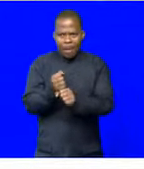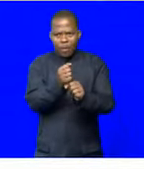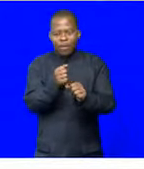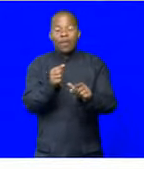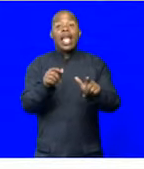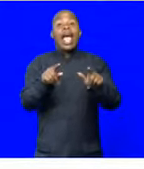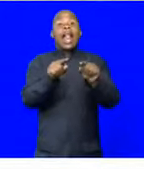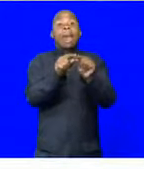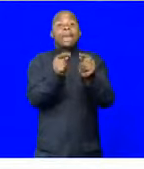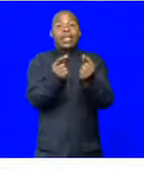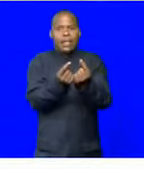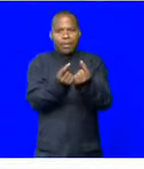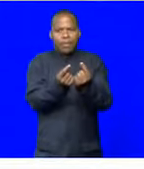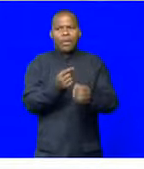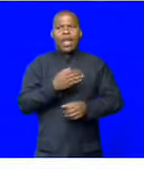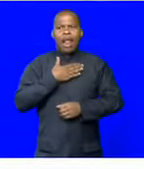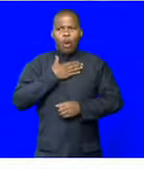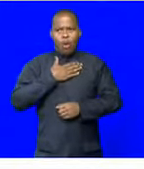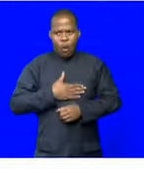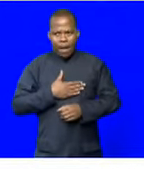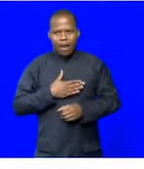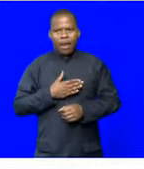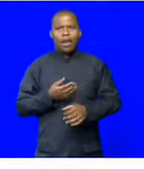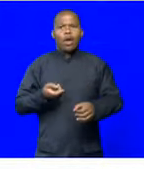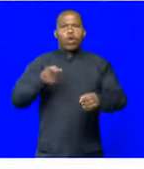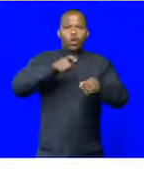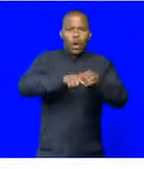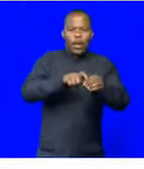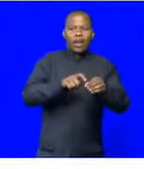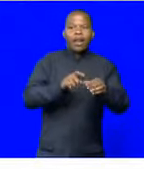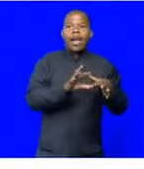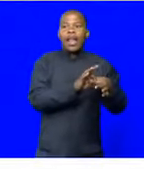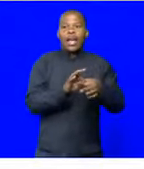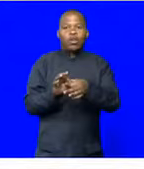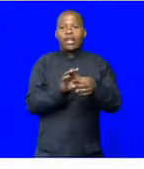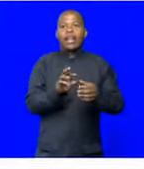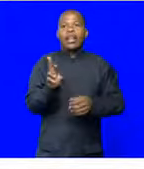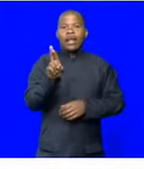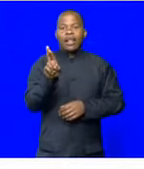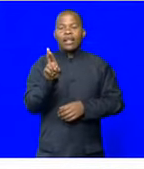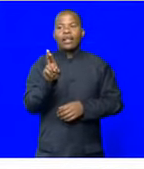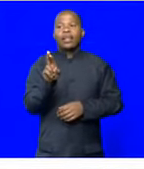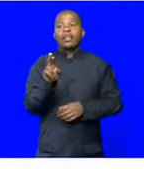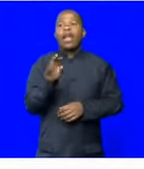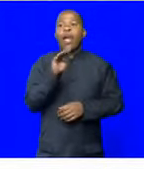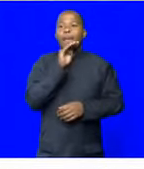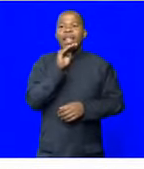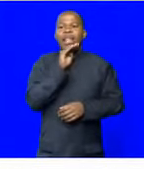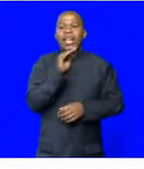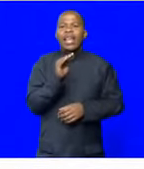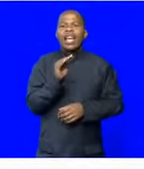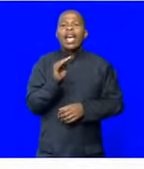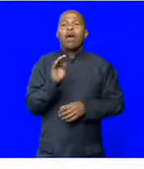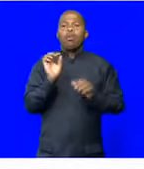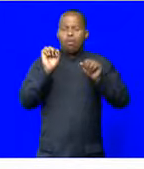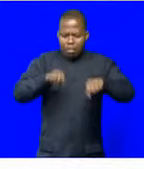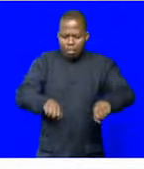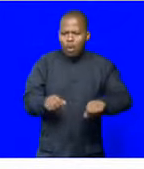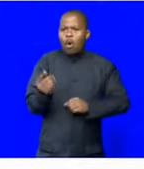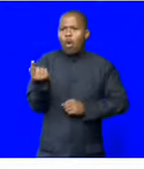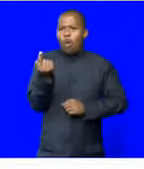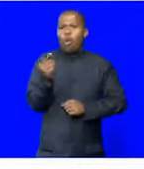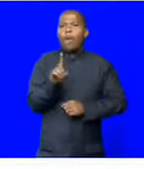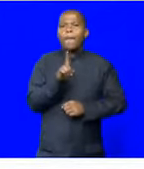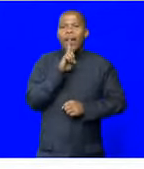emacembu lafuna kungena noma lafuna kuba ngaphasi kwalesifundza awavunyelwa ngani noma avunyelwa ngibani kahle kahle wazama